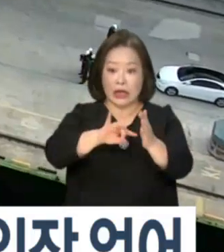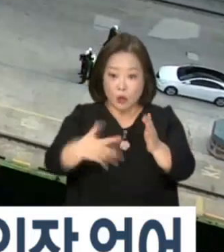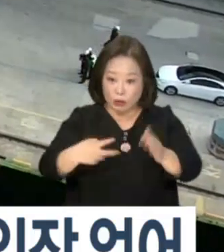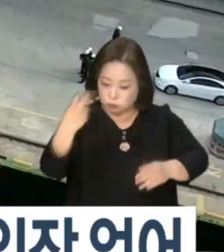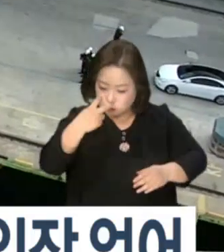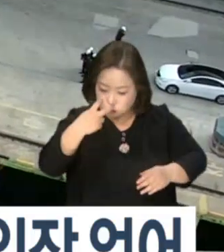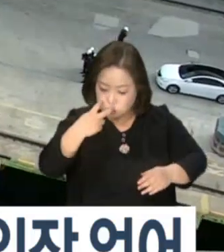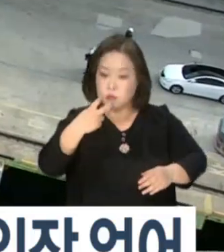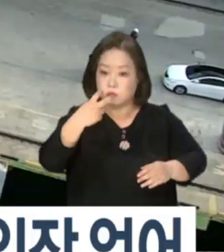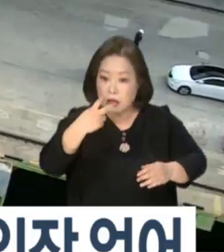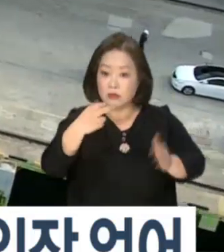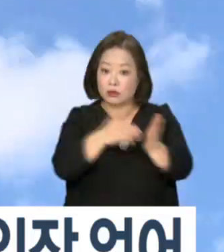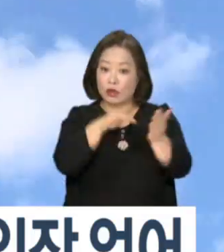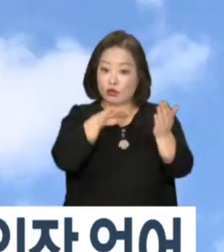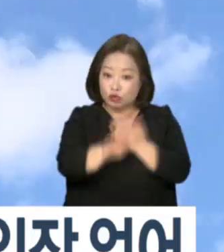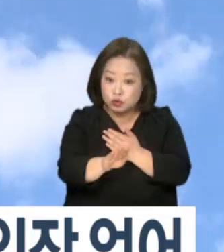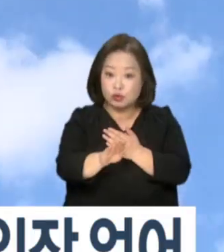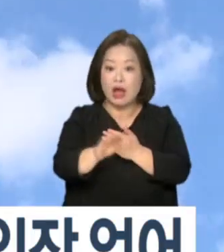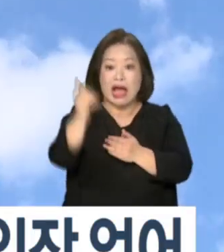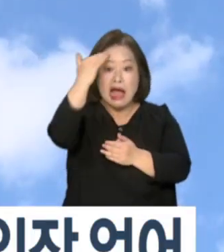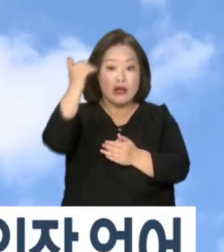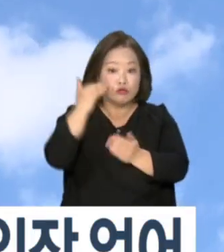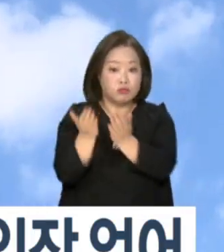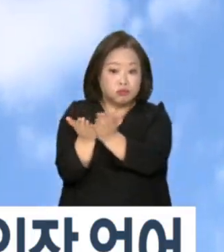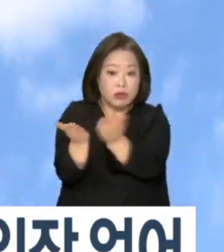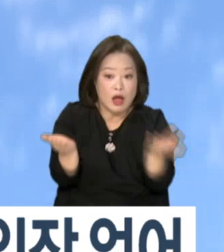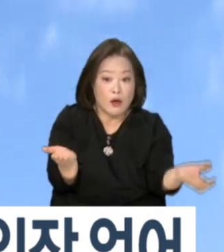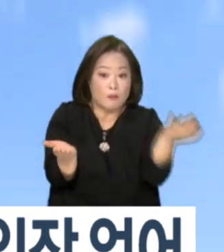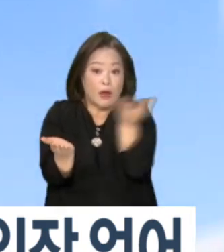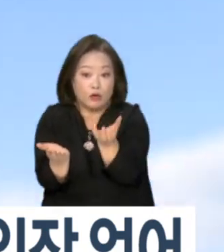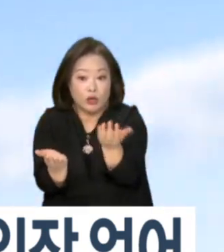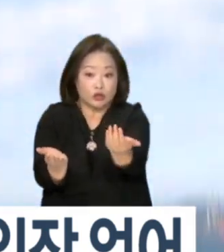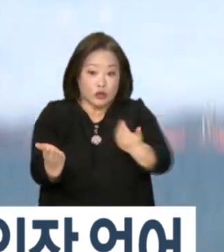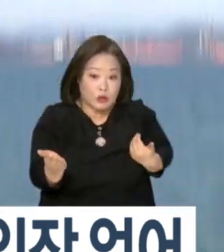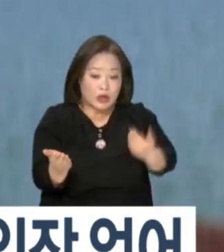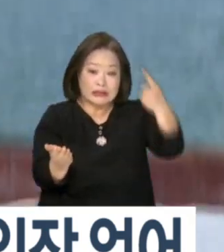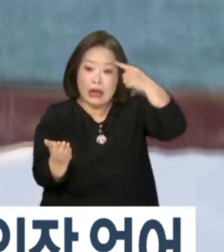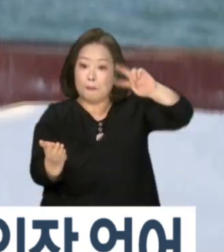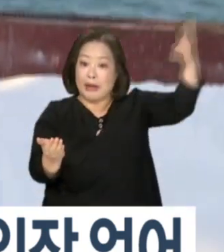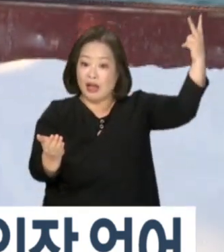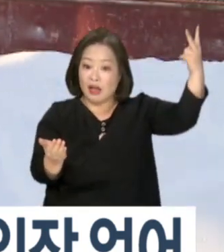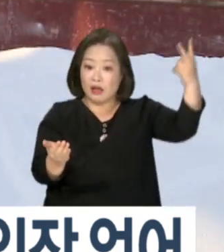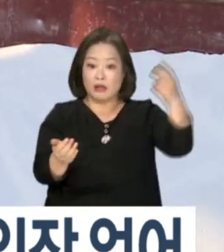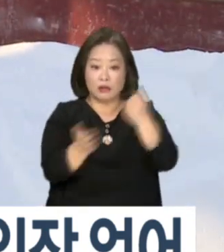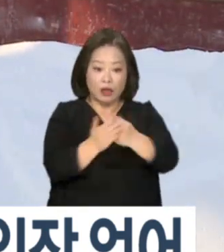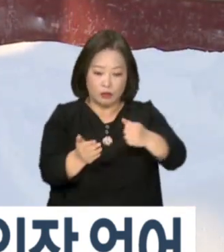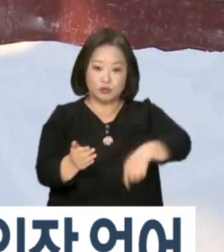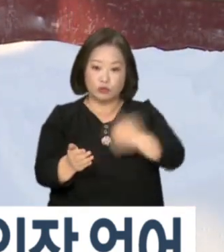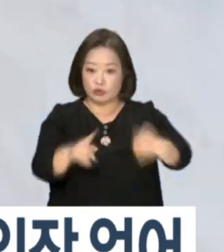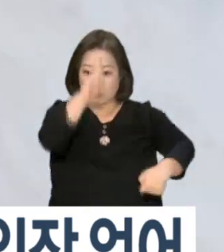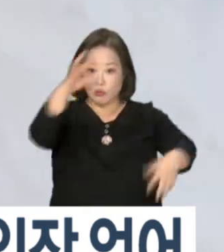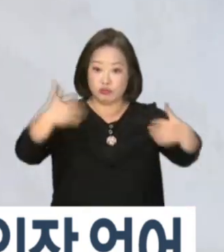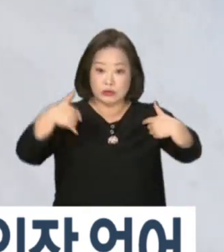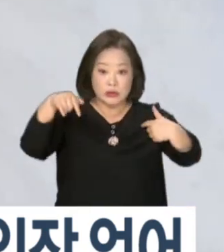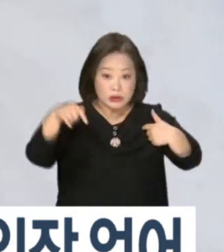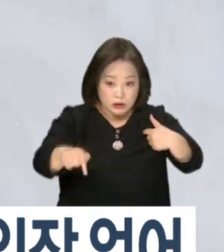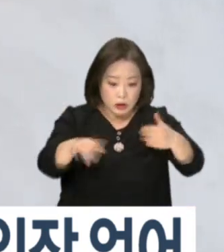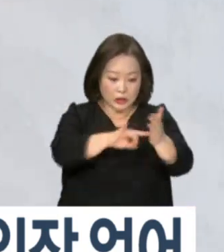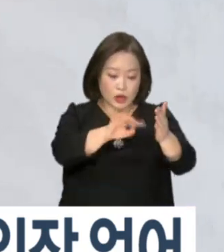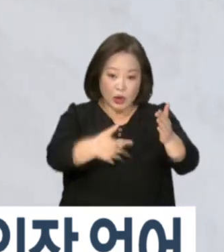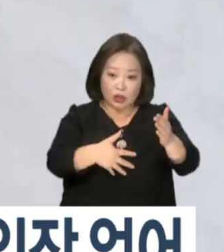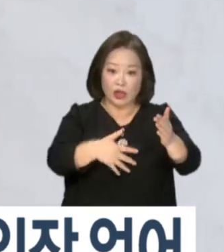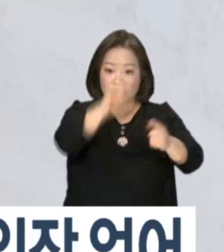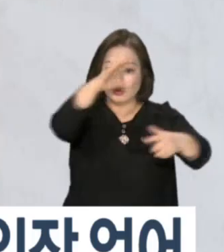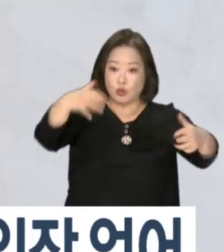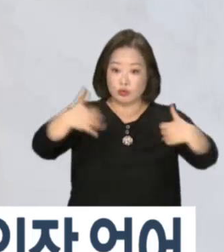뒤 요소 선적을 앞두고 갑자기 한국행을 보류한 겁니다. 중국 정부는 이 같은 세관 결정에 대해서